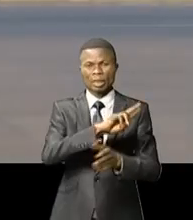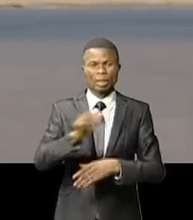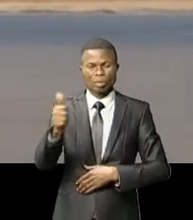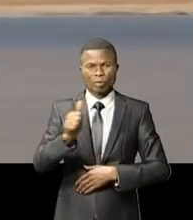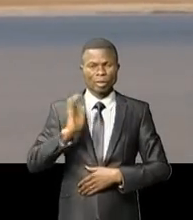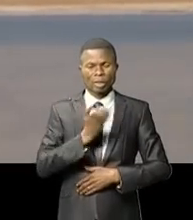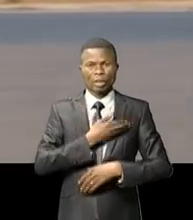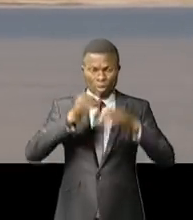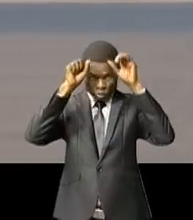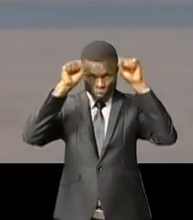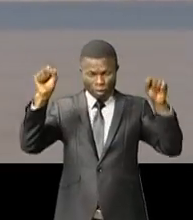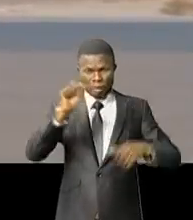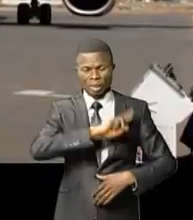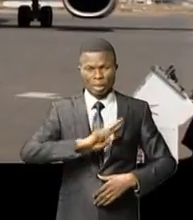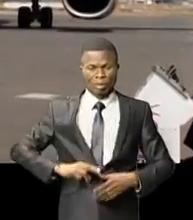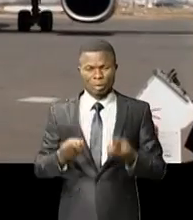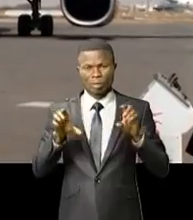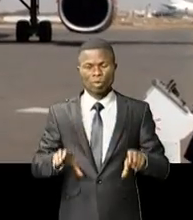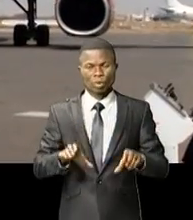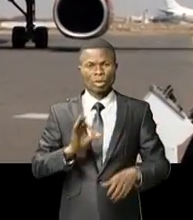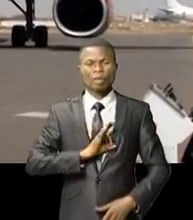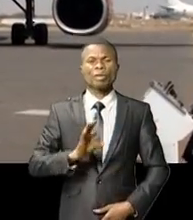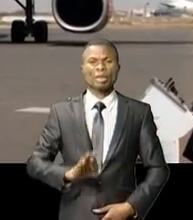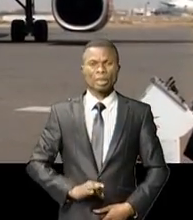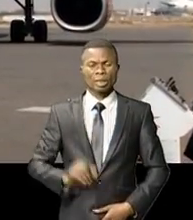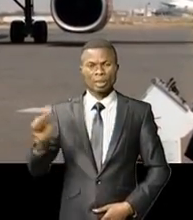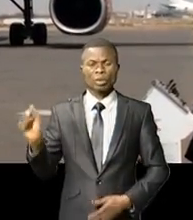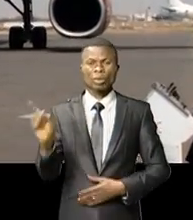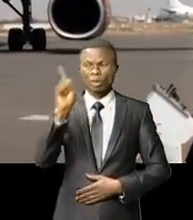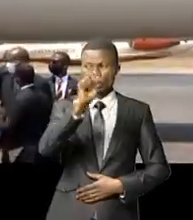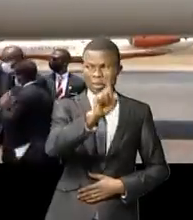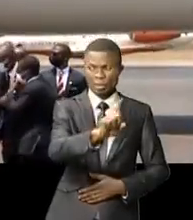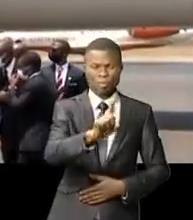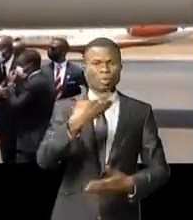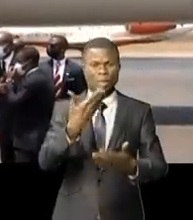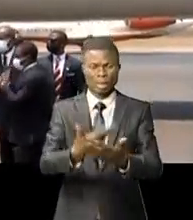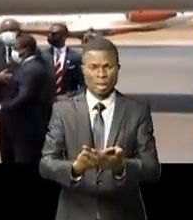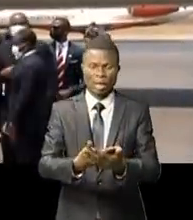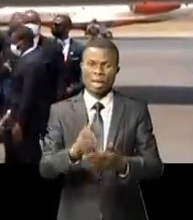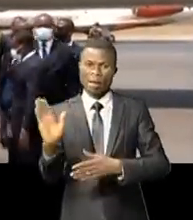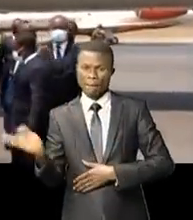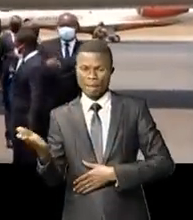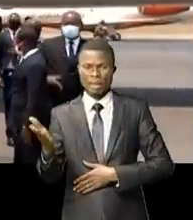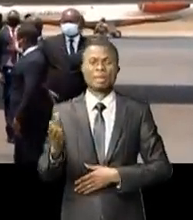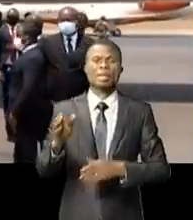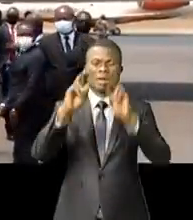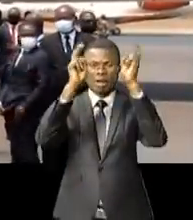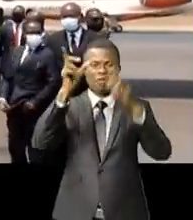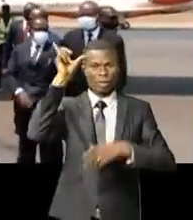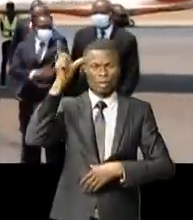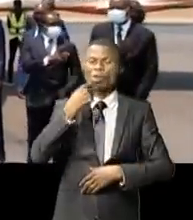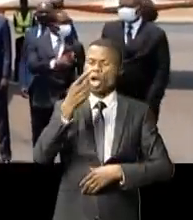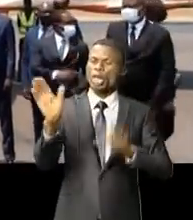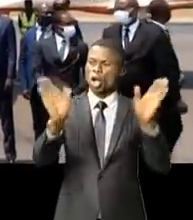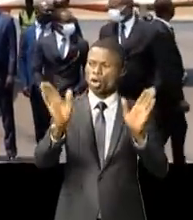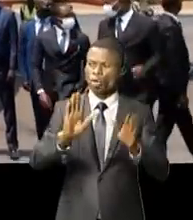la République démocratique du Congo, Félix-Antoine Tshisekedi Tshilombo, est arrivé l'avant-midi pour rendre un dernier hommage